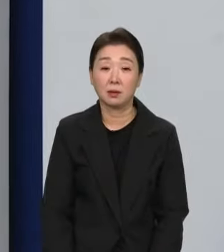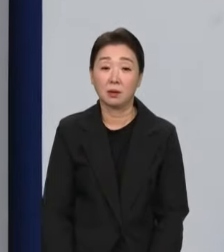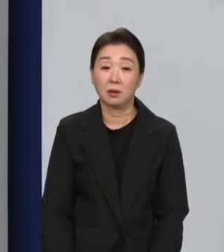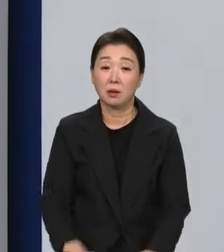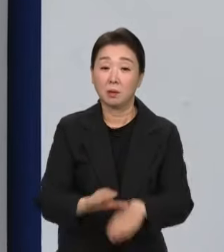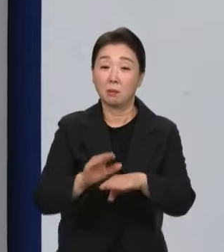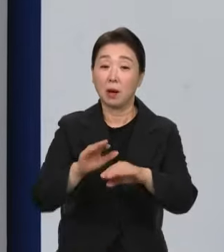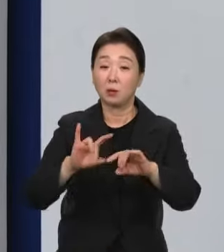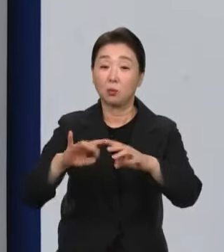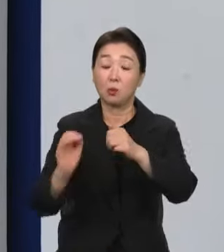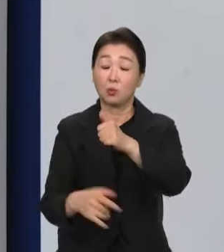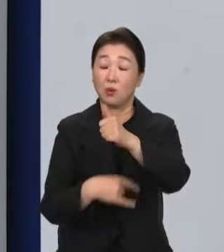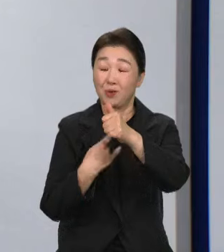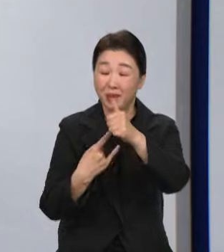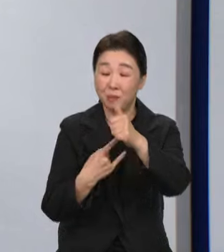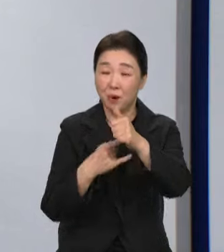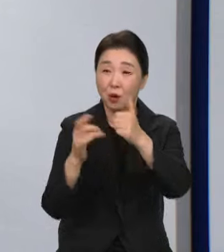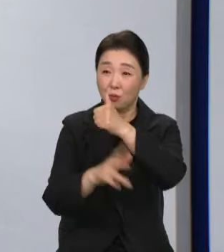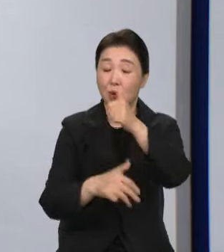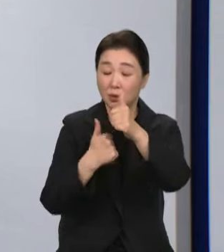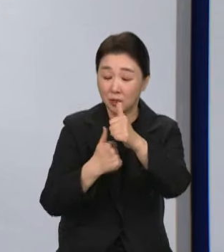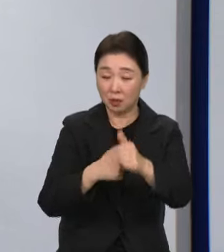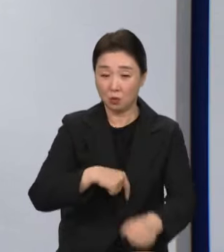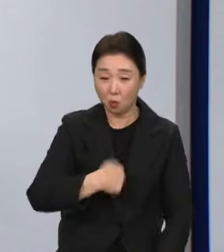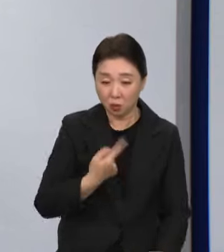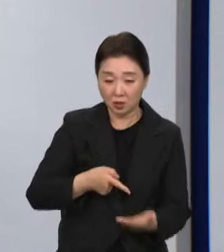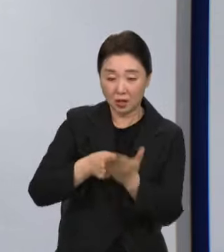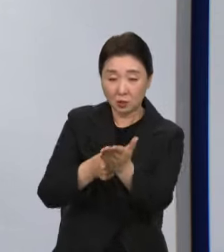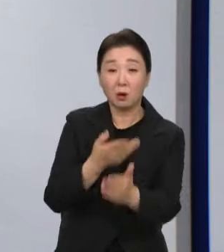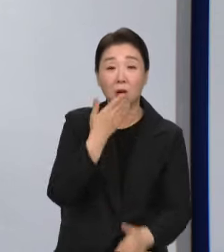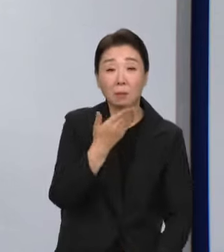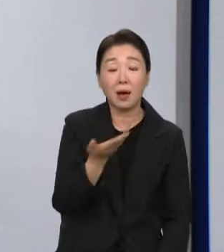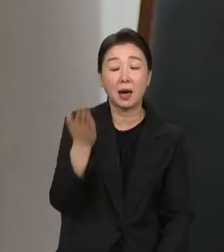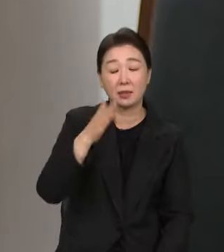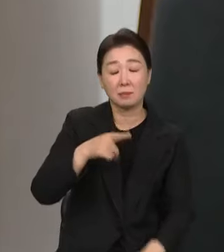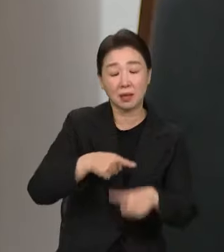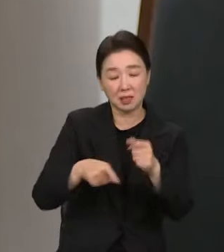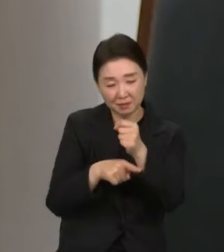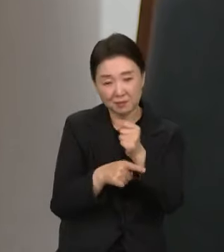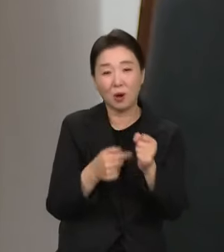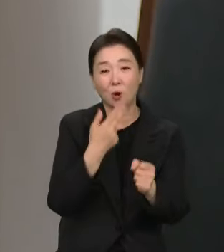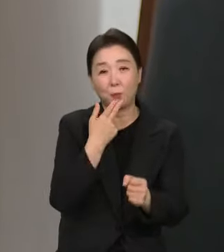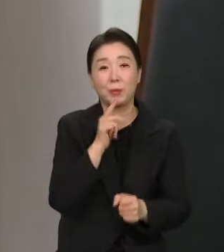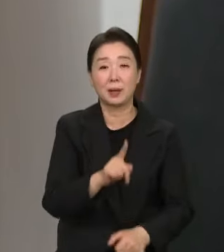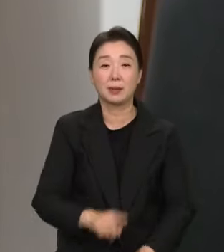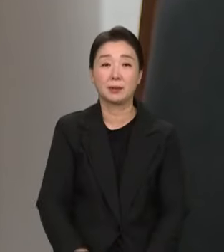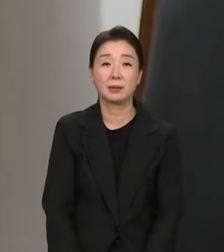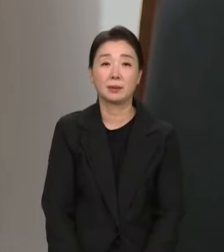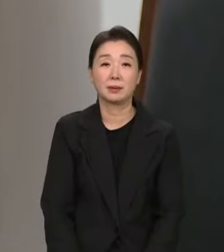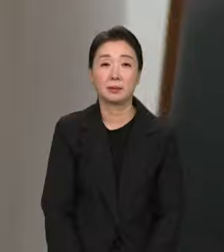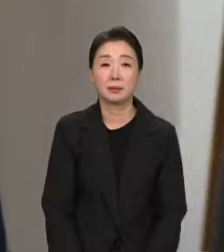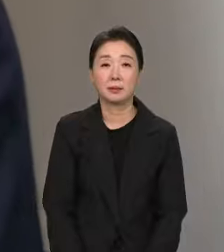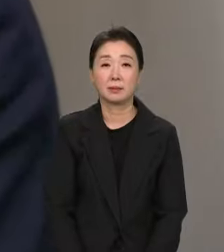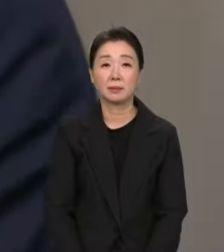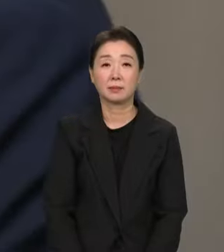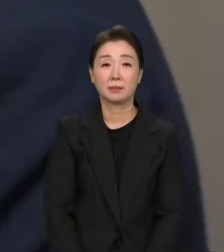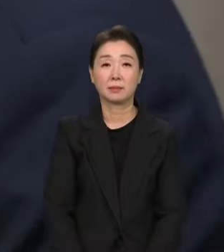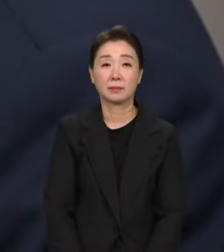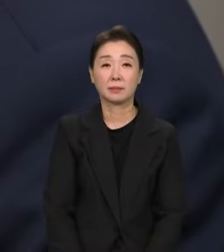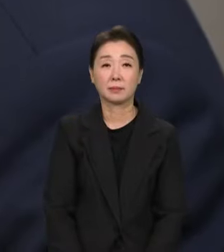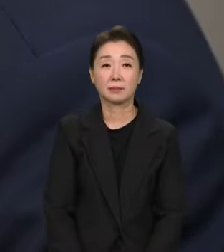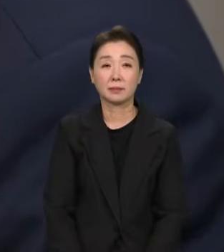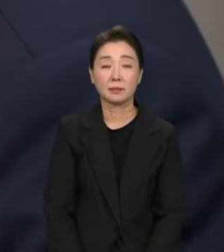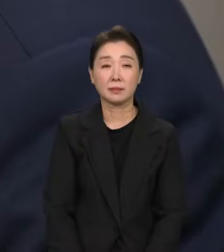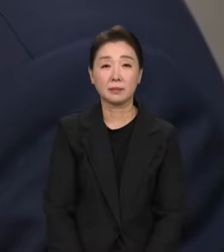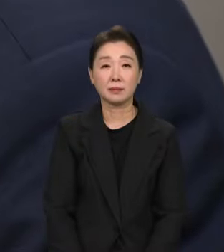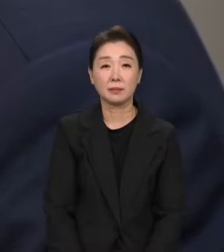위원장 단독으로 긴급 심의를 제안할 수 있으며 실제 심의로 이어지진 않았다고 해명했습니다. JTBC